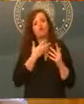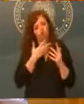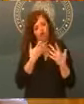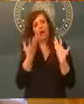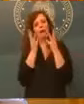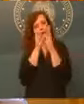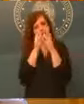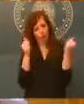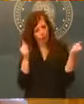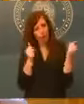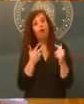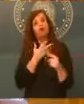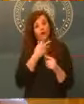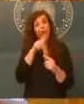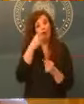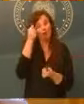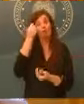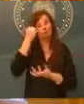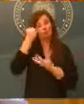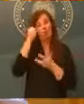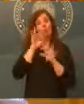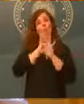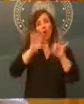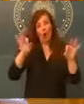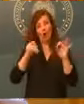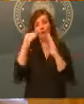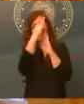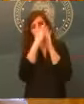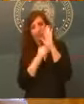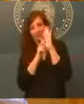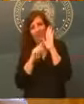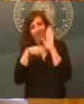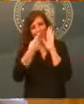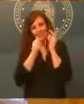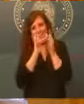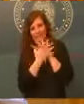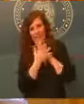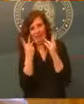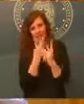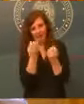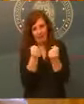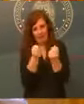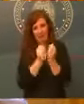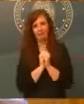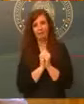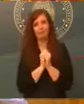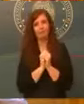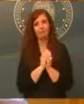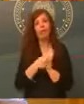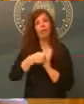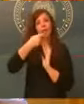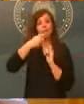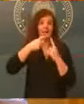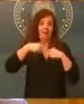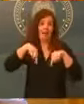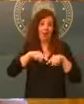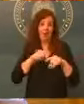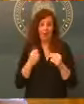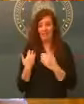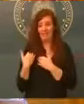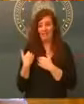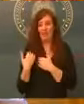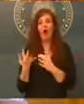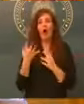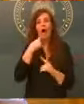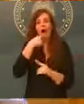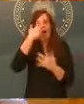ci sono le risorse per realizzare queste soluzioni. Il Presidente del Consiglio ha appena detto che ci sarà un miliardo in più